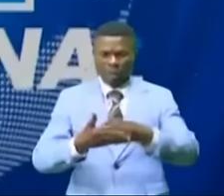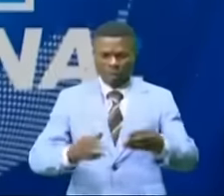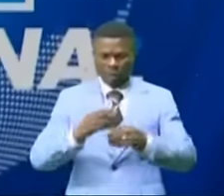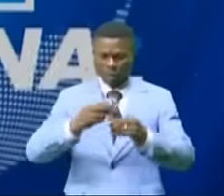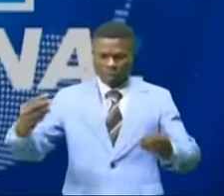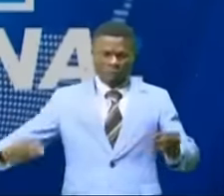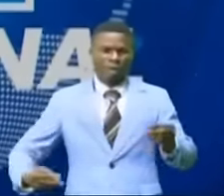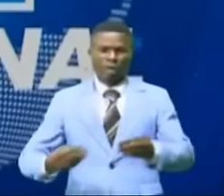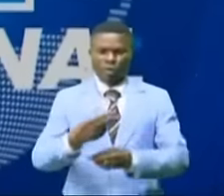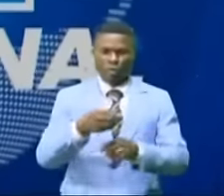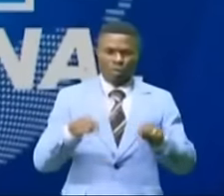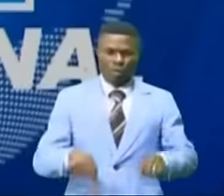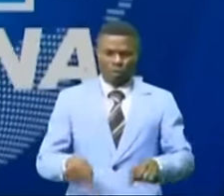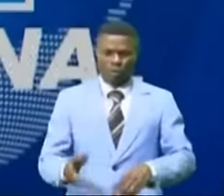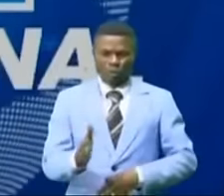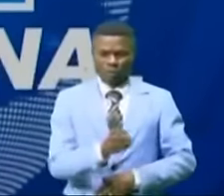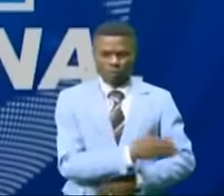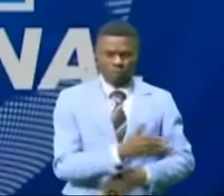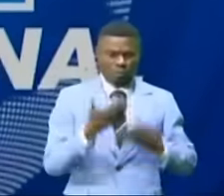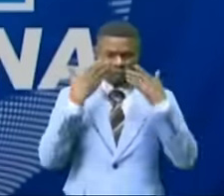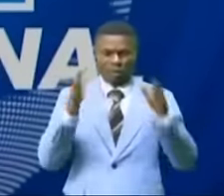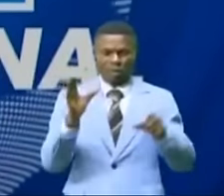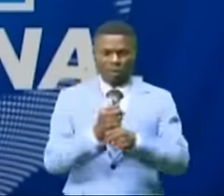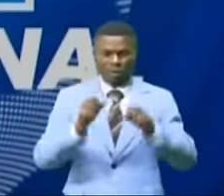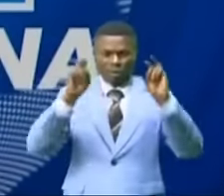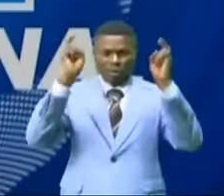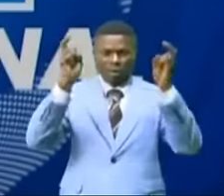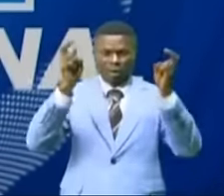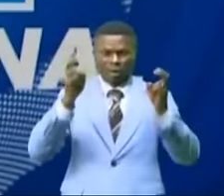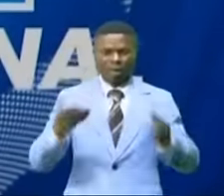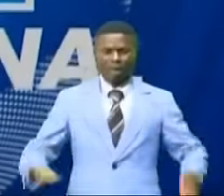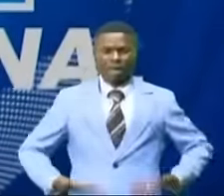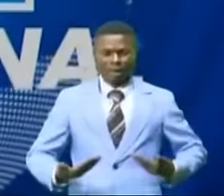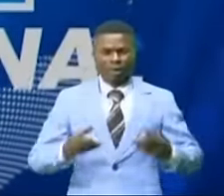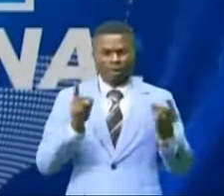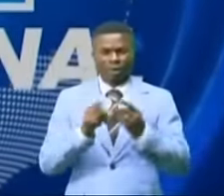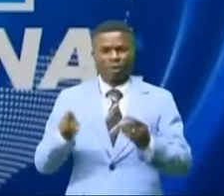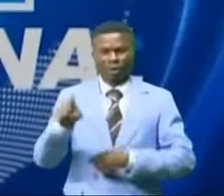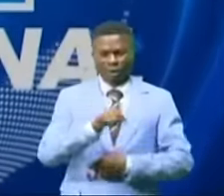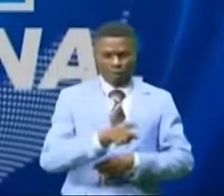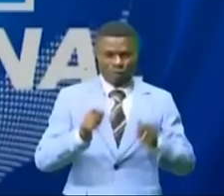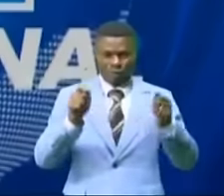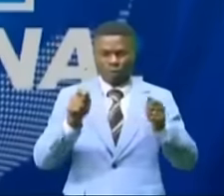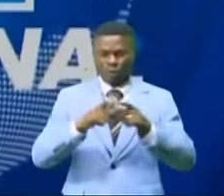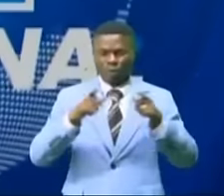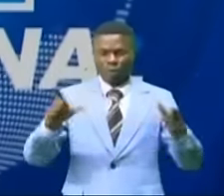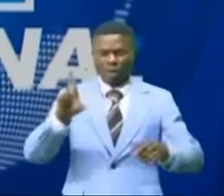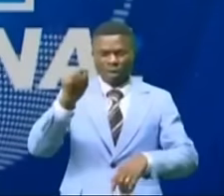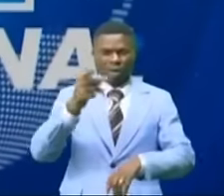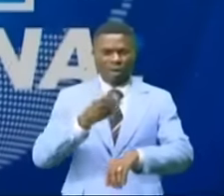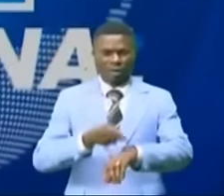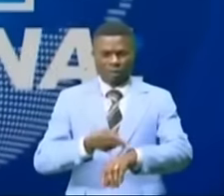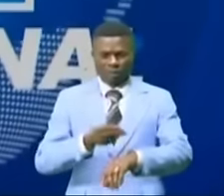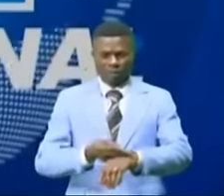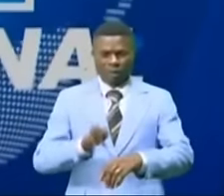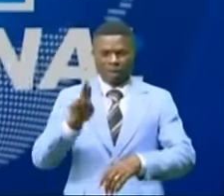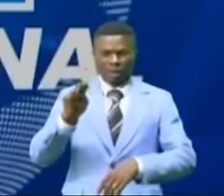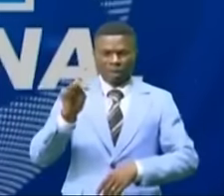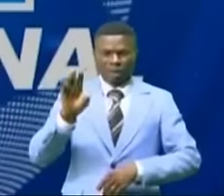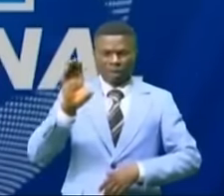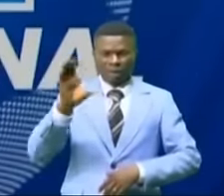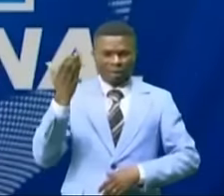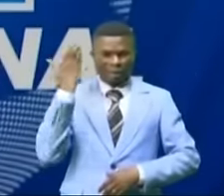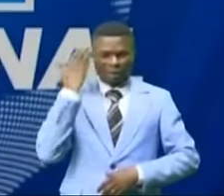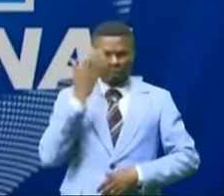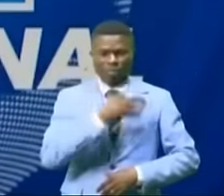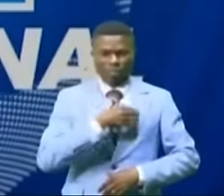ruban symbolique. Voilà pour les titres. Très heureuse de vous retrouver à travers cette grande édition d'informations sur la chaîne nationale.